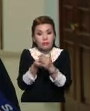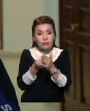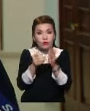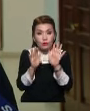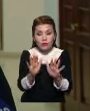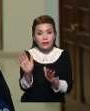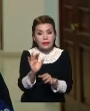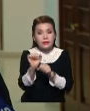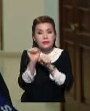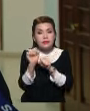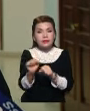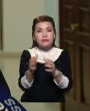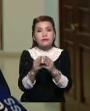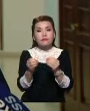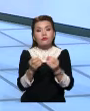кто должен защищать семью.